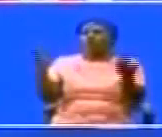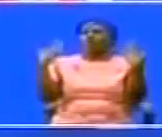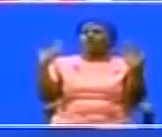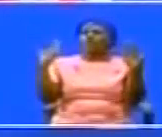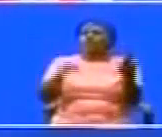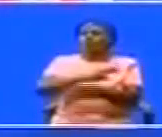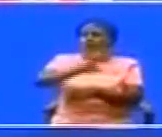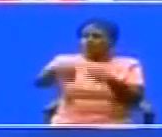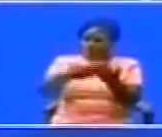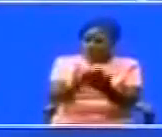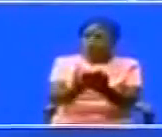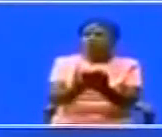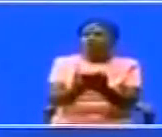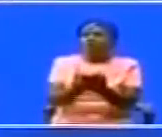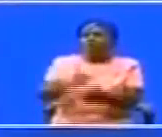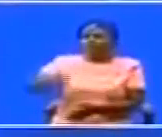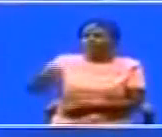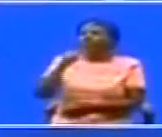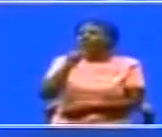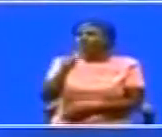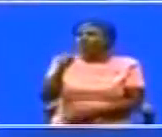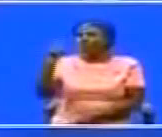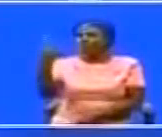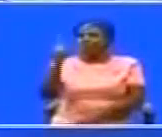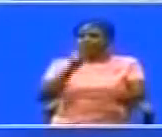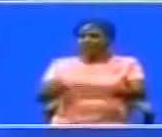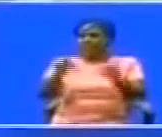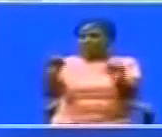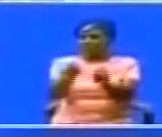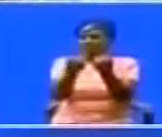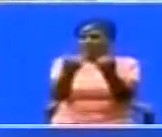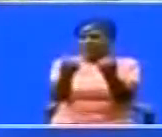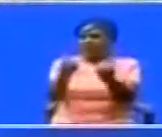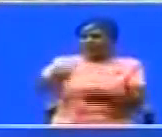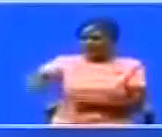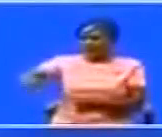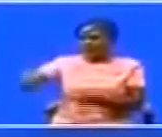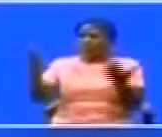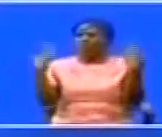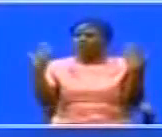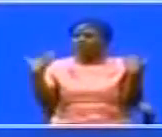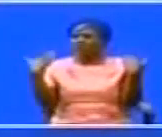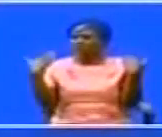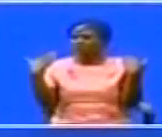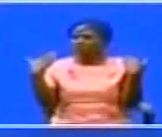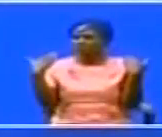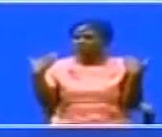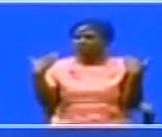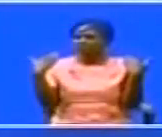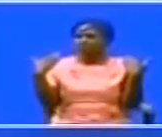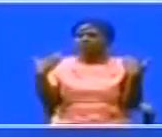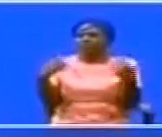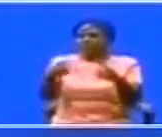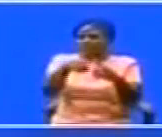only Meru North, even Bore here. Si mara ya kwanza tukio la aina hii kutendeka katika kaunti ya Meru, ila wamekuwa wakipitia katika